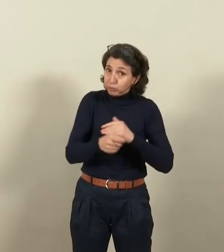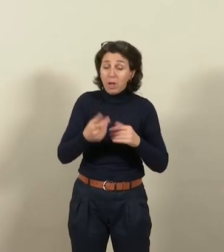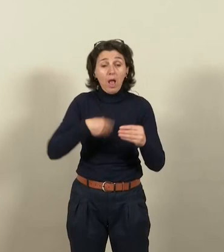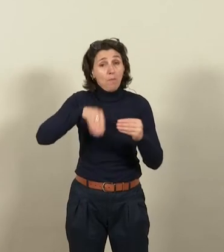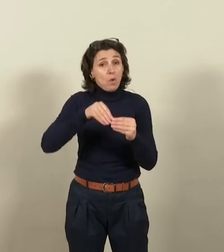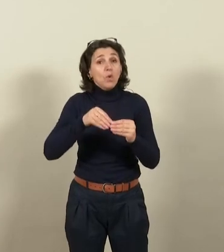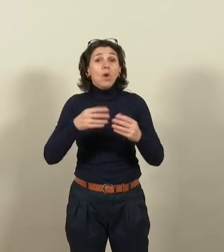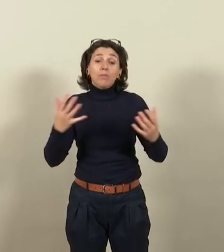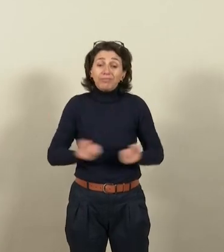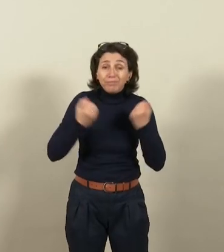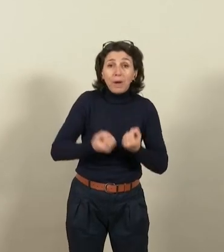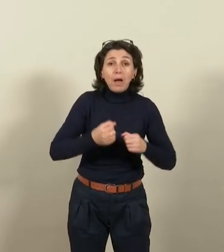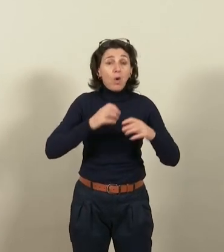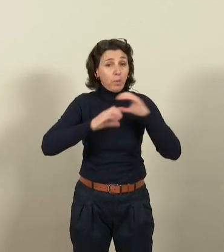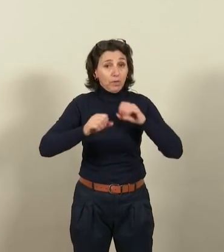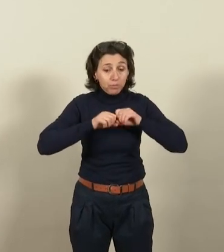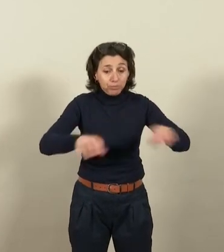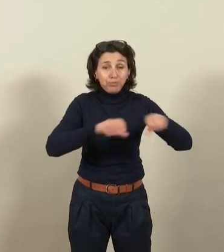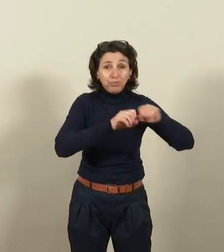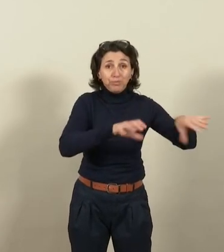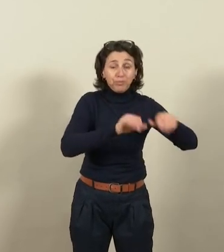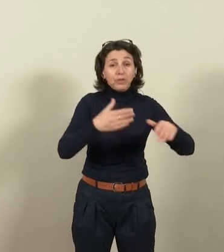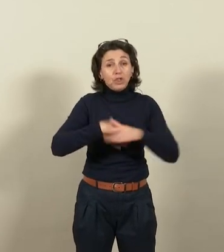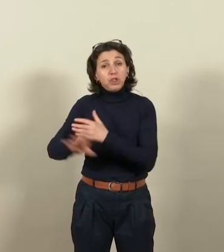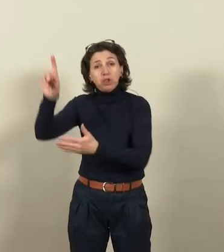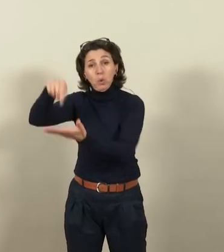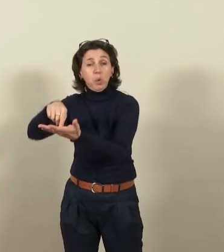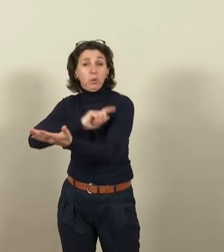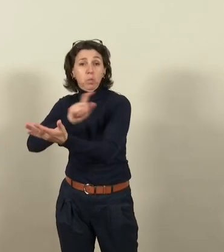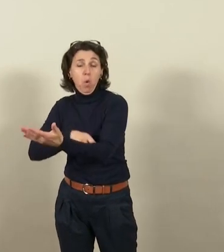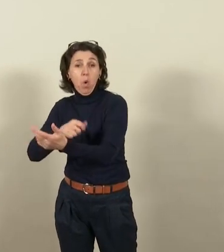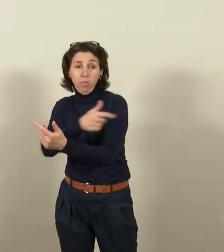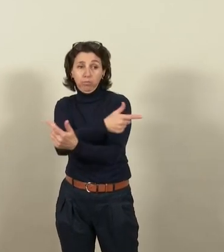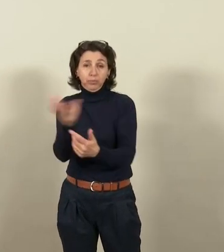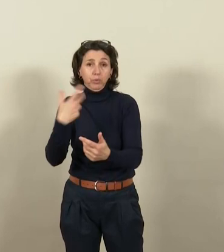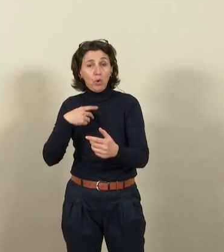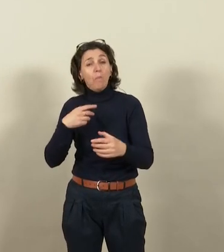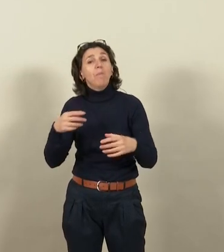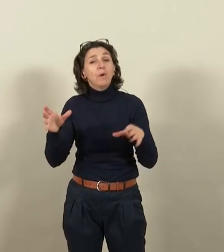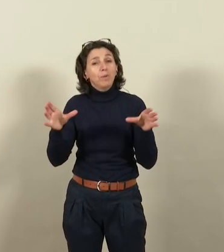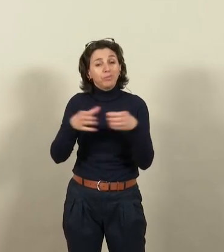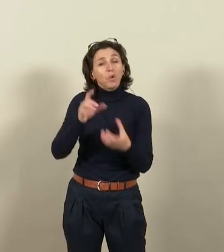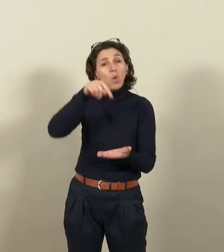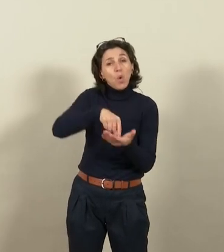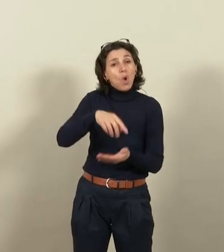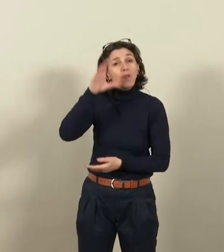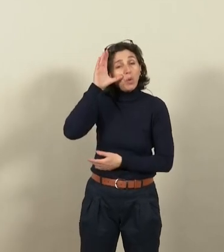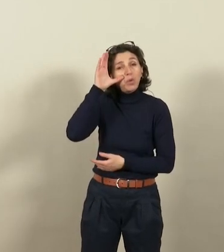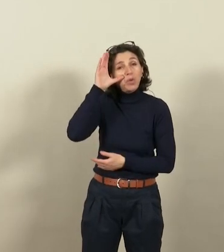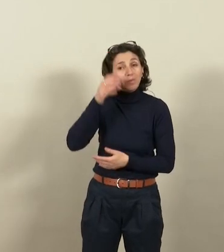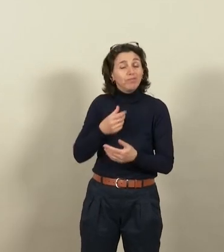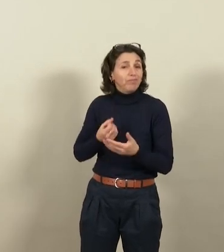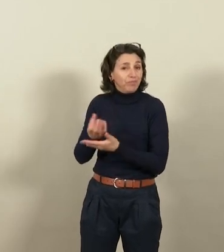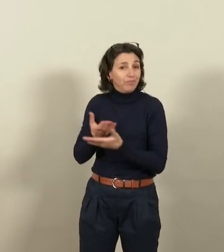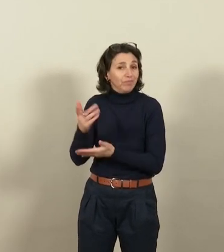déployée dans les prochaines semaines dans nos équipements sportifs afin notamment de faire connaître les cellules d'écoute existantes pour cela la ville de